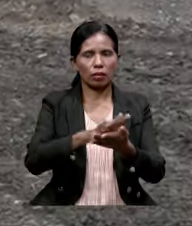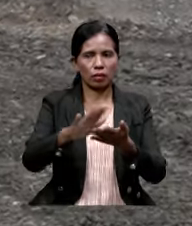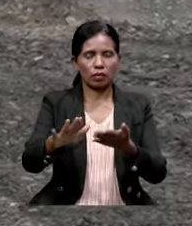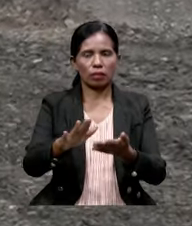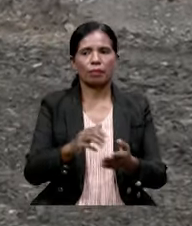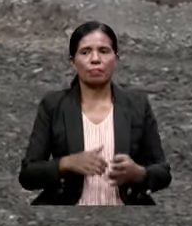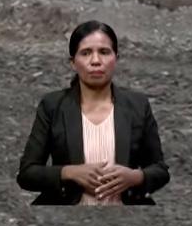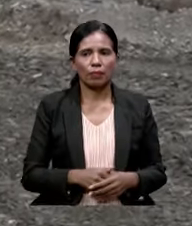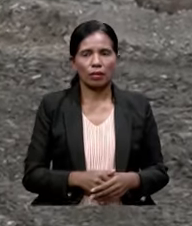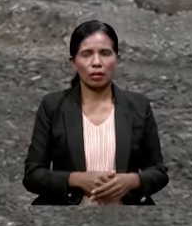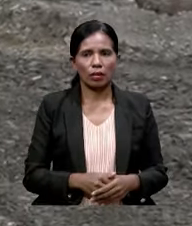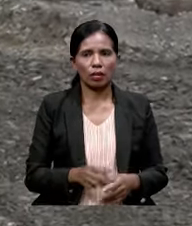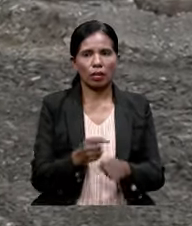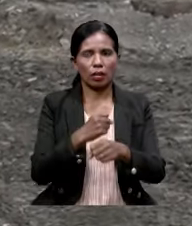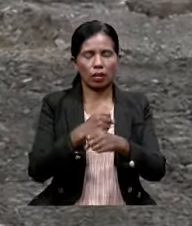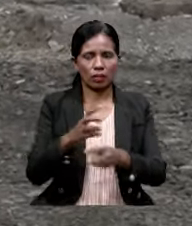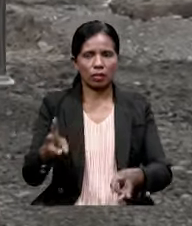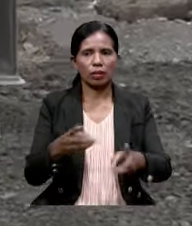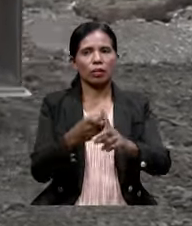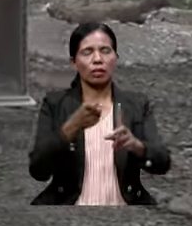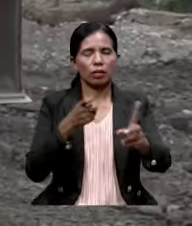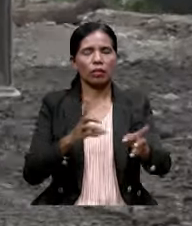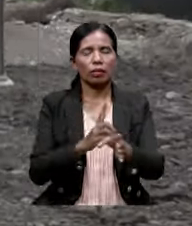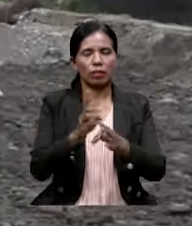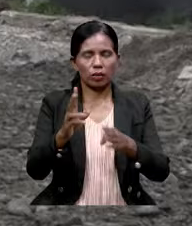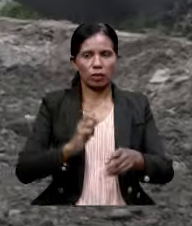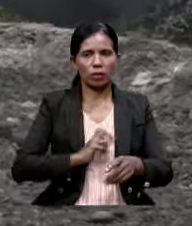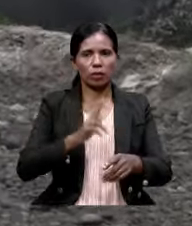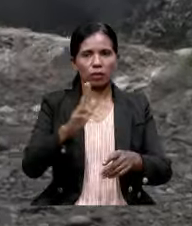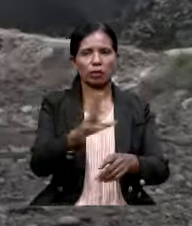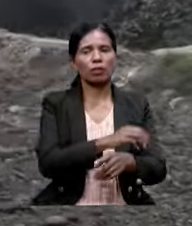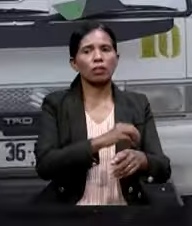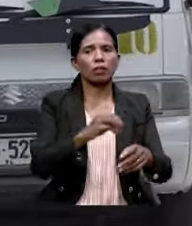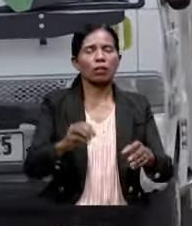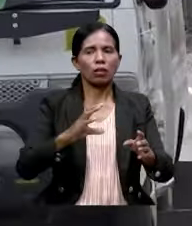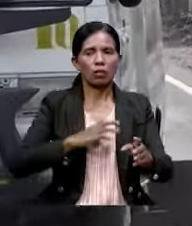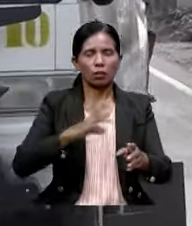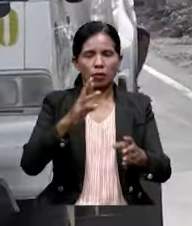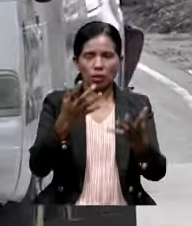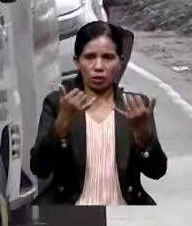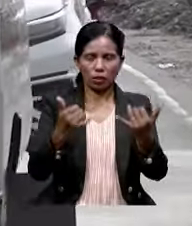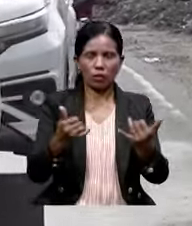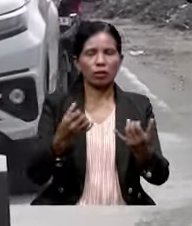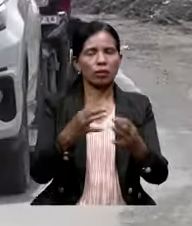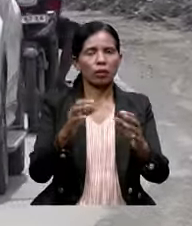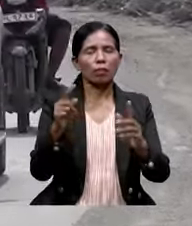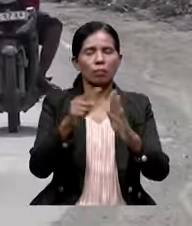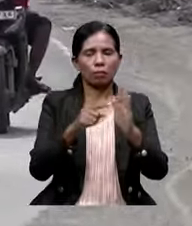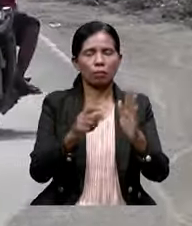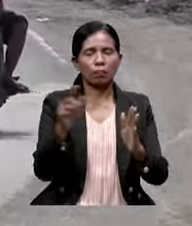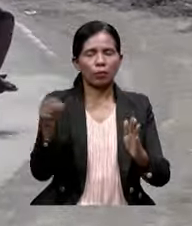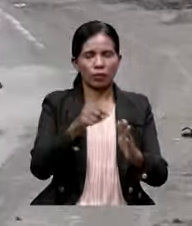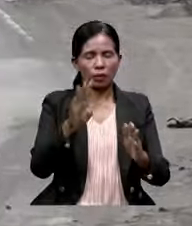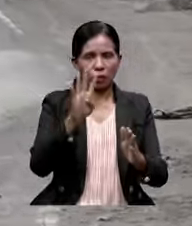Material Progreso konstruksi bastrada husi parte di resang Tacitolo Torotunda di Kololo Batu Komoro dadang ne atinjona persentu hat no